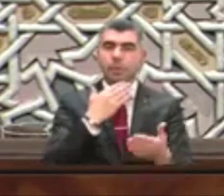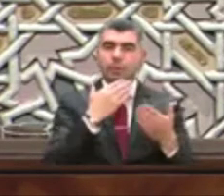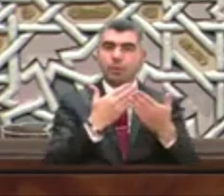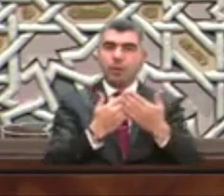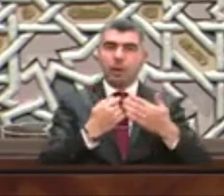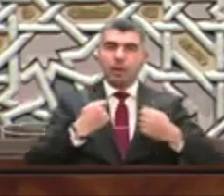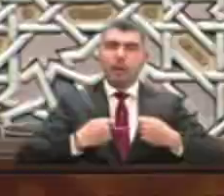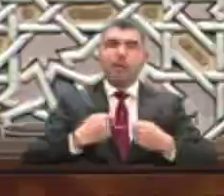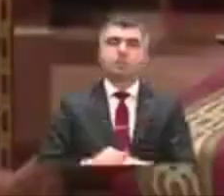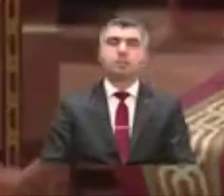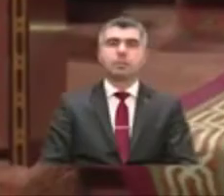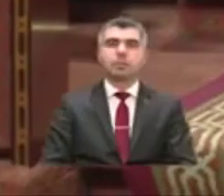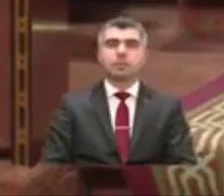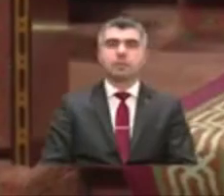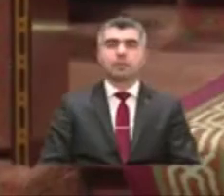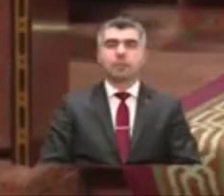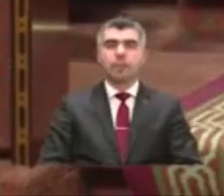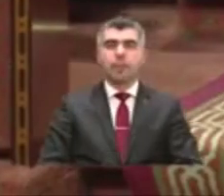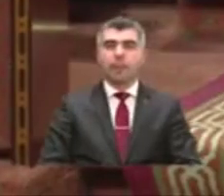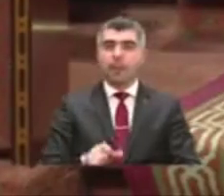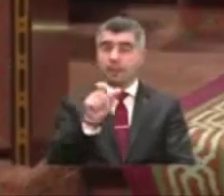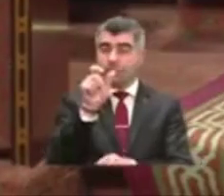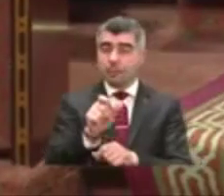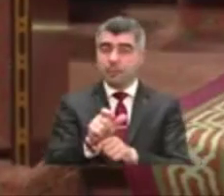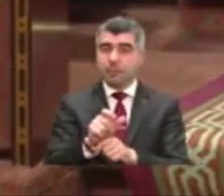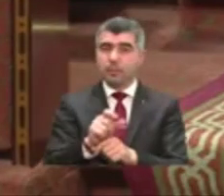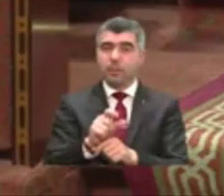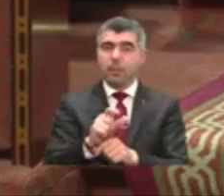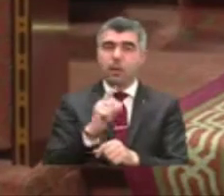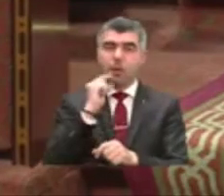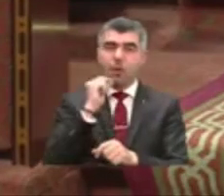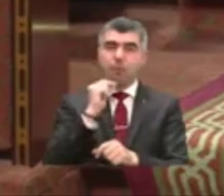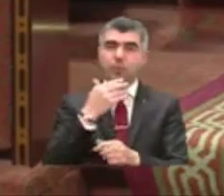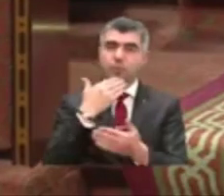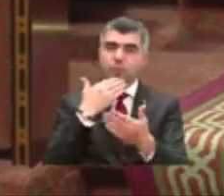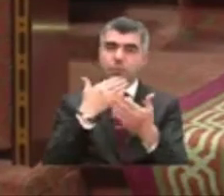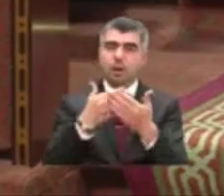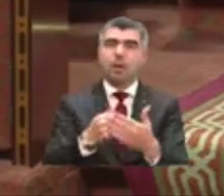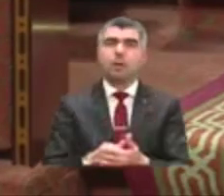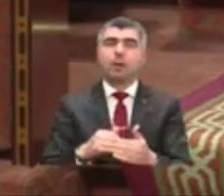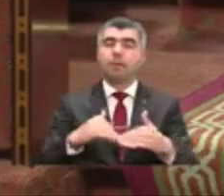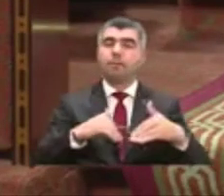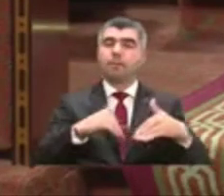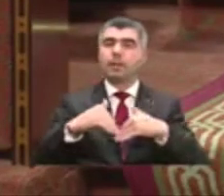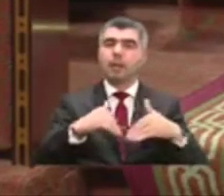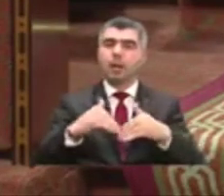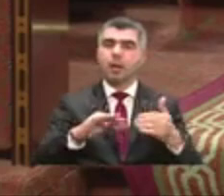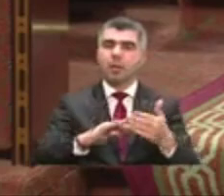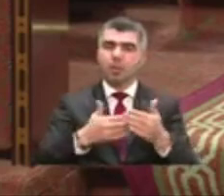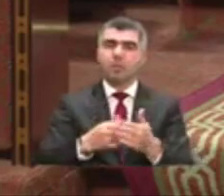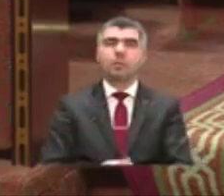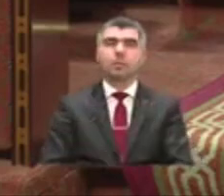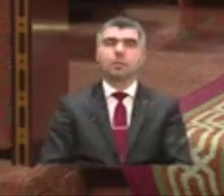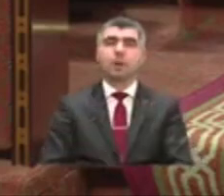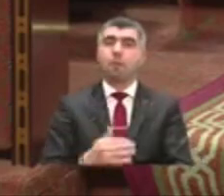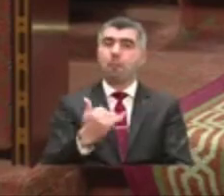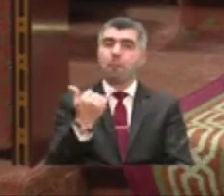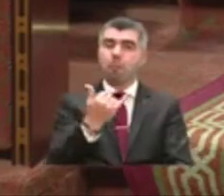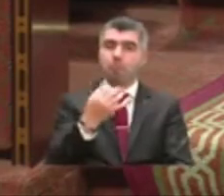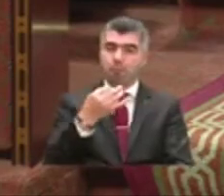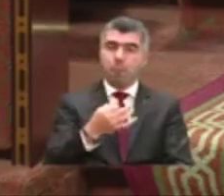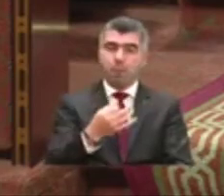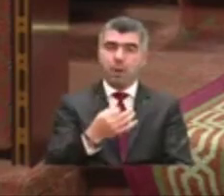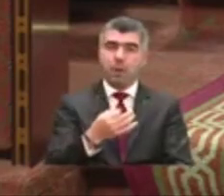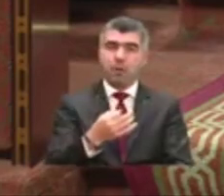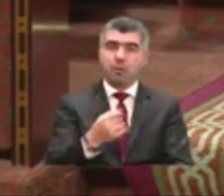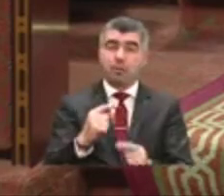الرئيس المحترم، شكرا سيد النائب المحترم. فبالنسبه للطرق اللي تكلمت عليها واللي عندها واحد الاهميه قصوى اللي هنا